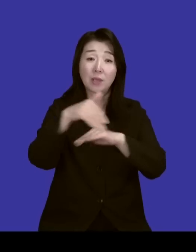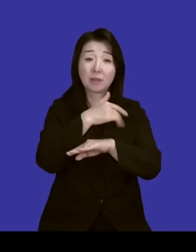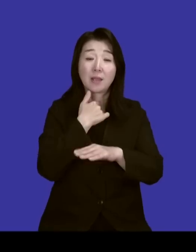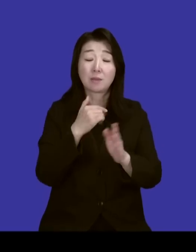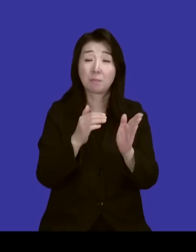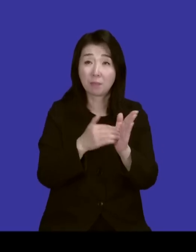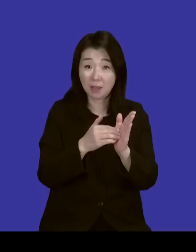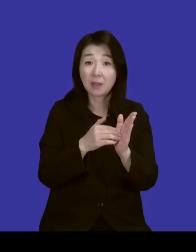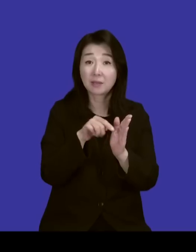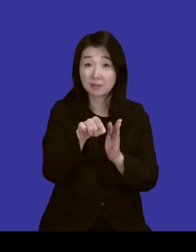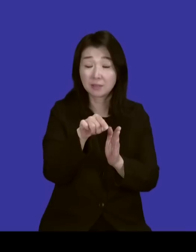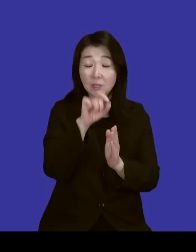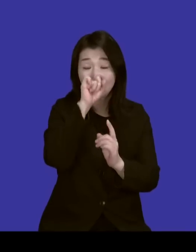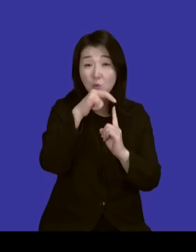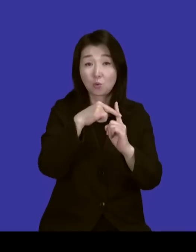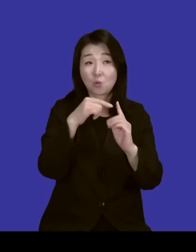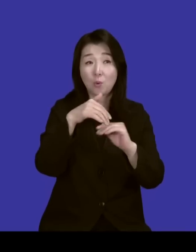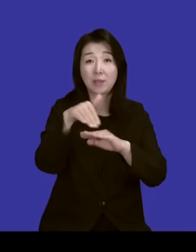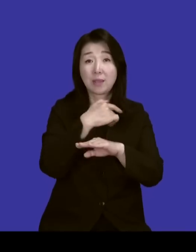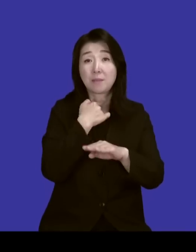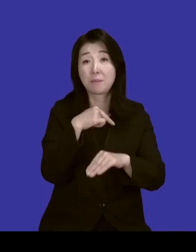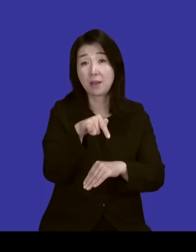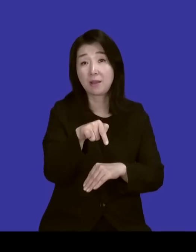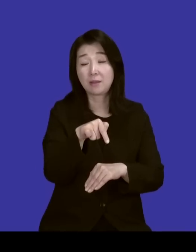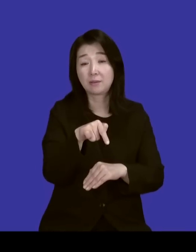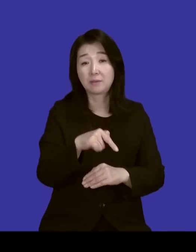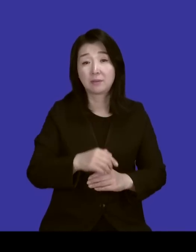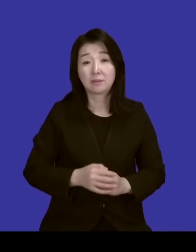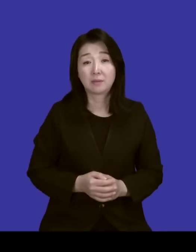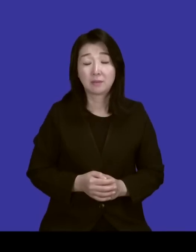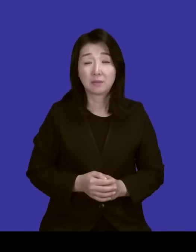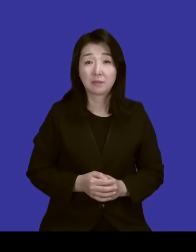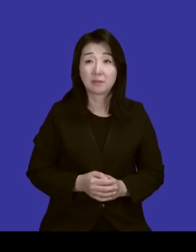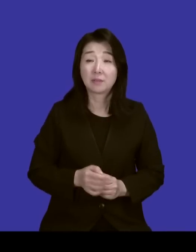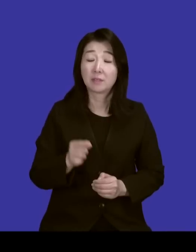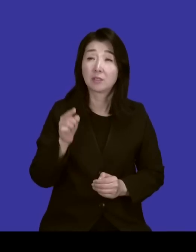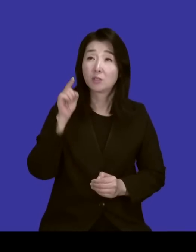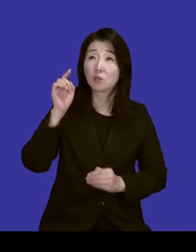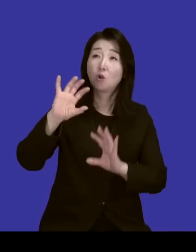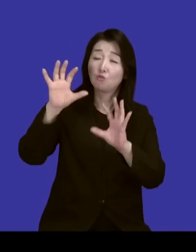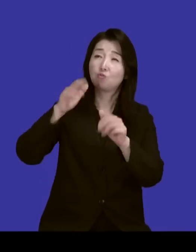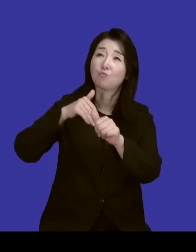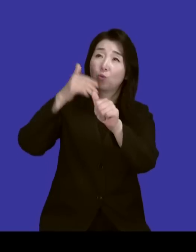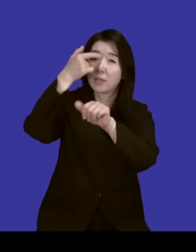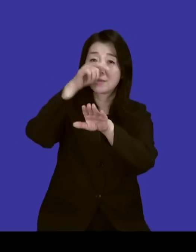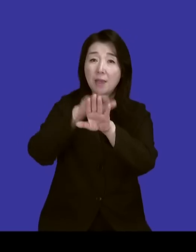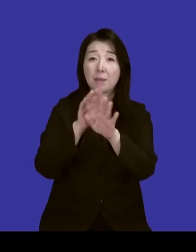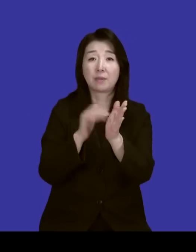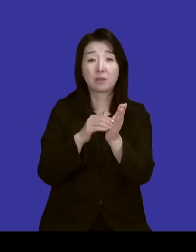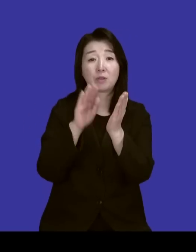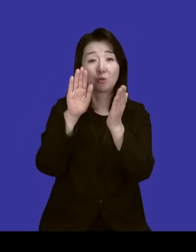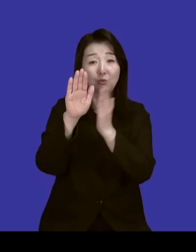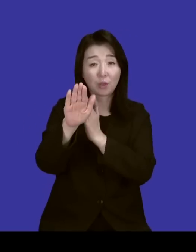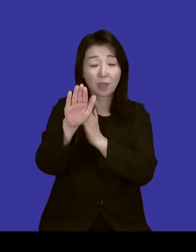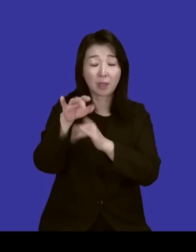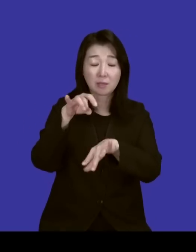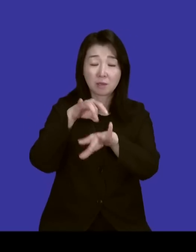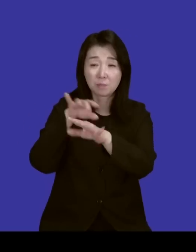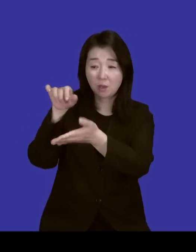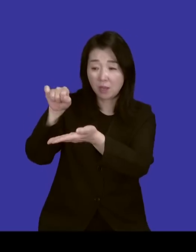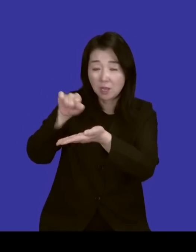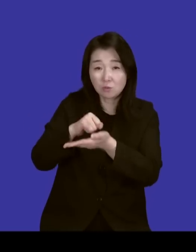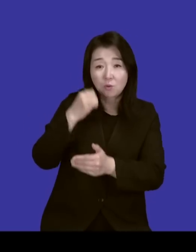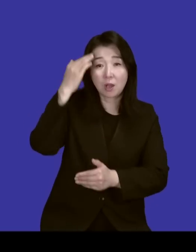좋은 교회라는 제 아들이 나가던 교회에서 천국 환송 예배를 드리고 그리고 그 유골을